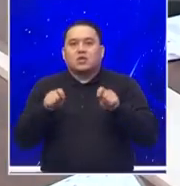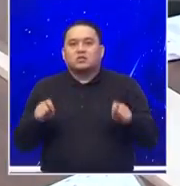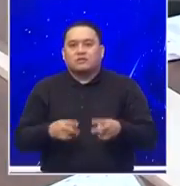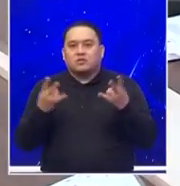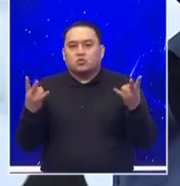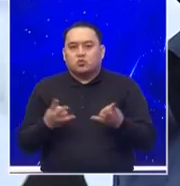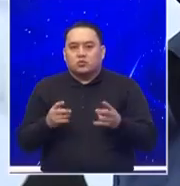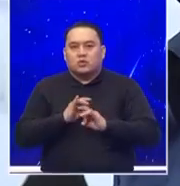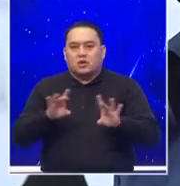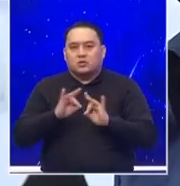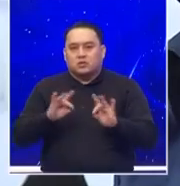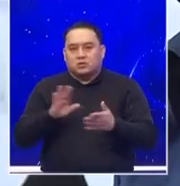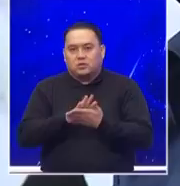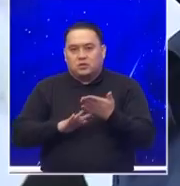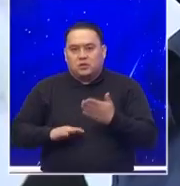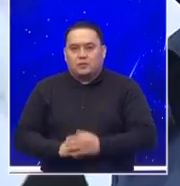де тілге тиек етті.